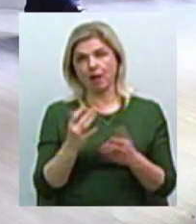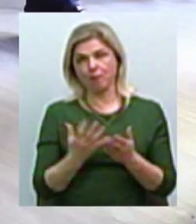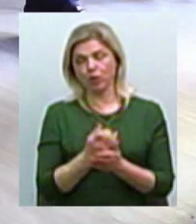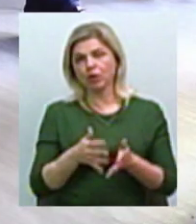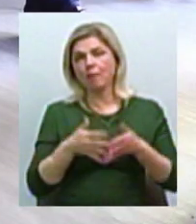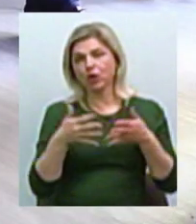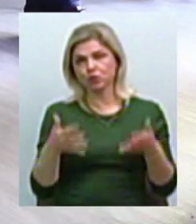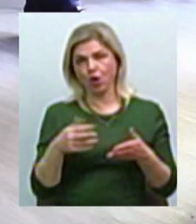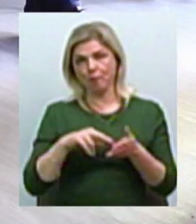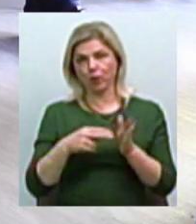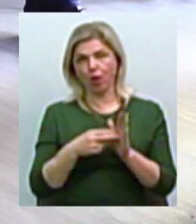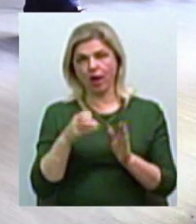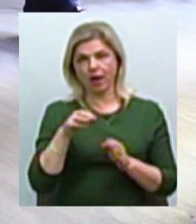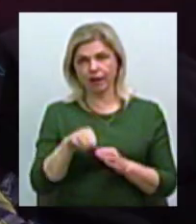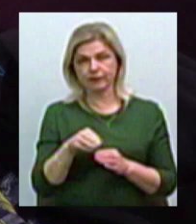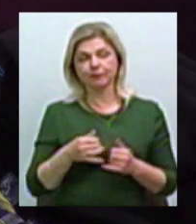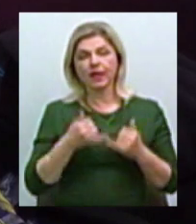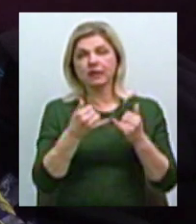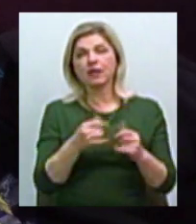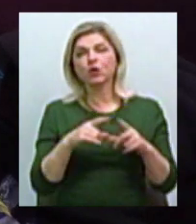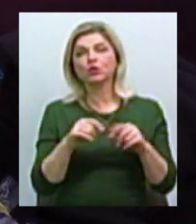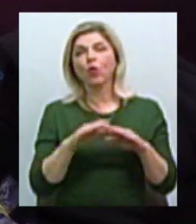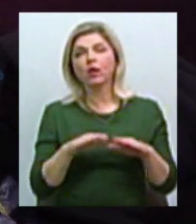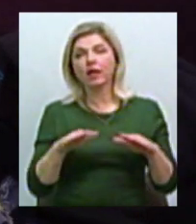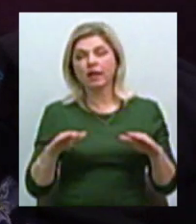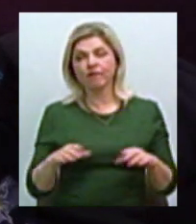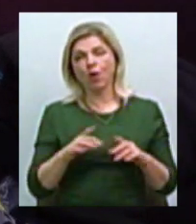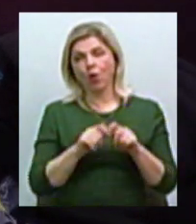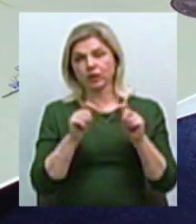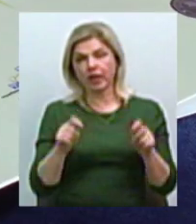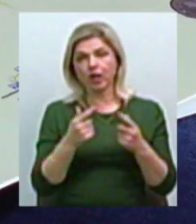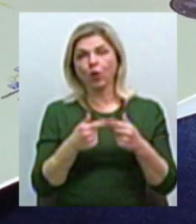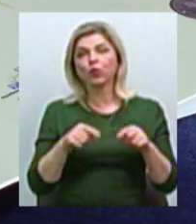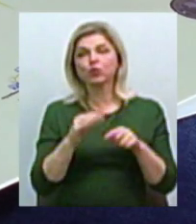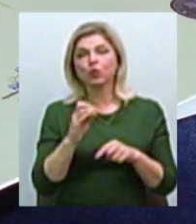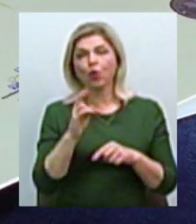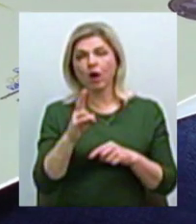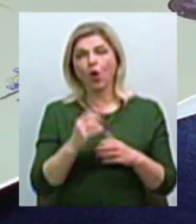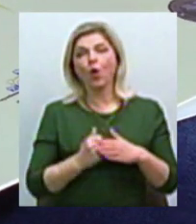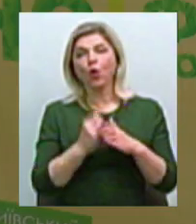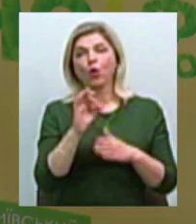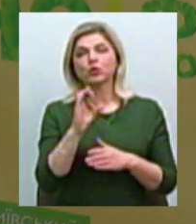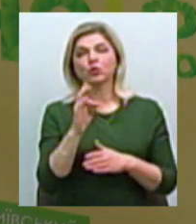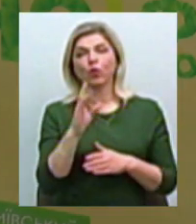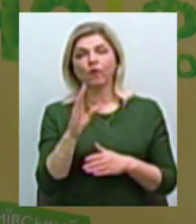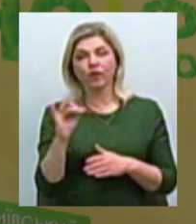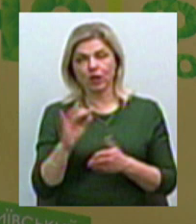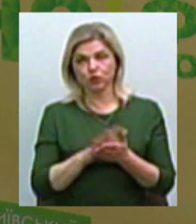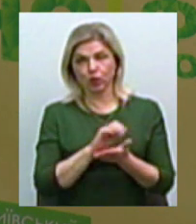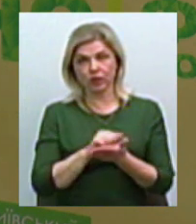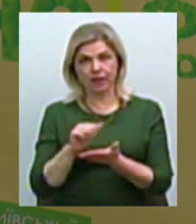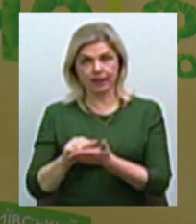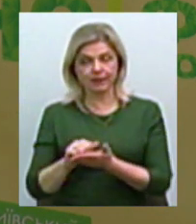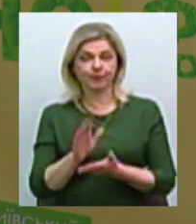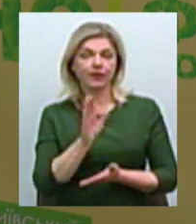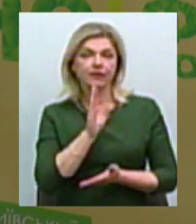проект. Для школярів на базі медіа-центру організували гурток «Основи журналістики». Відвідують двічі на тиждень. 15-річна Ірина Морозова